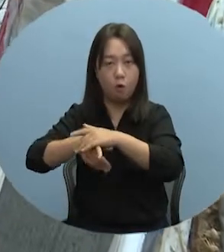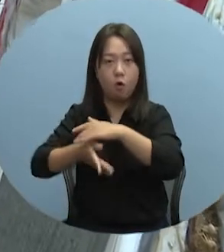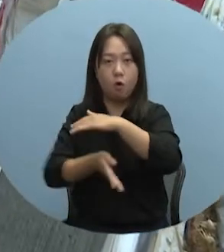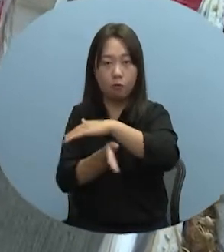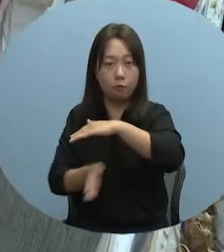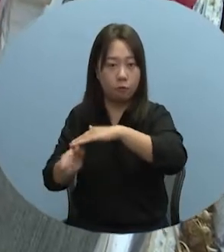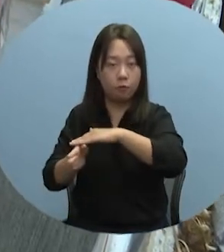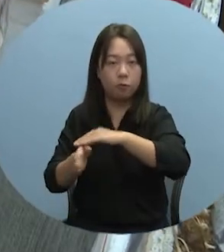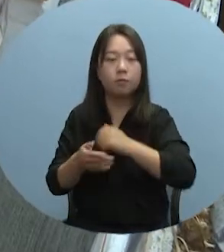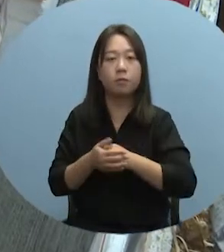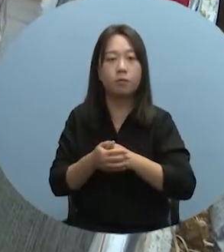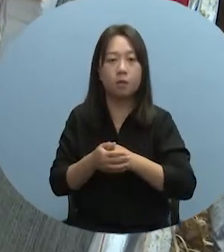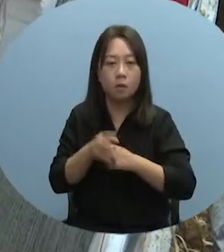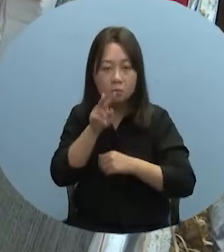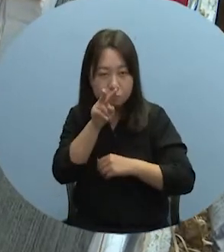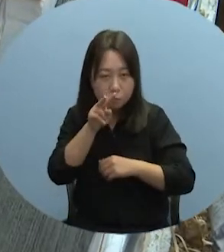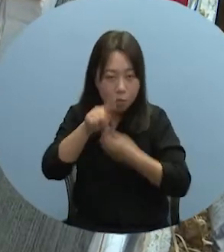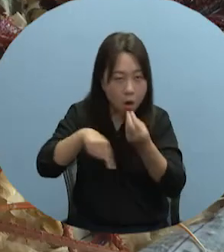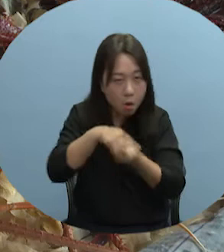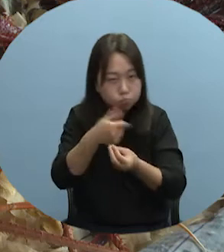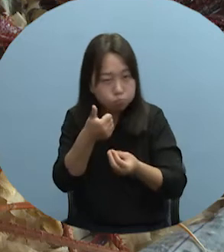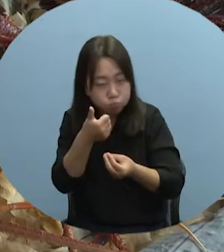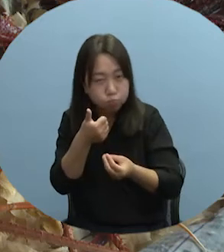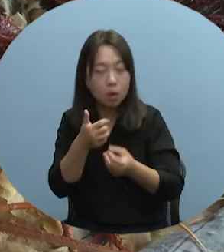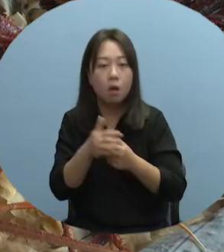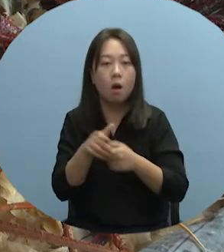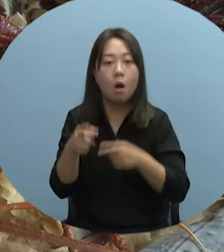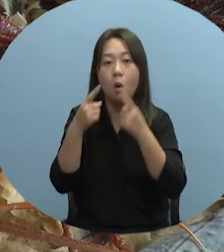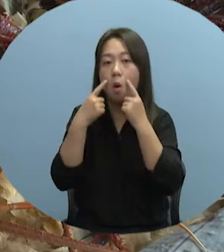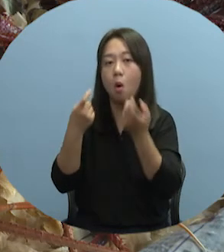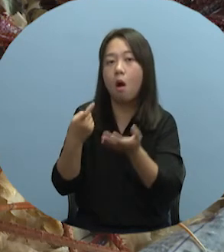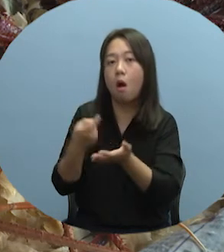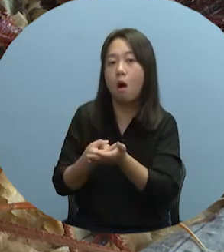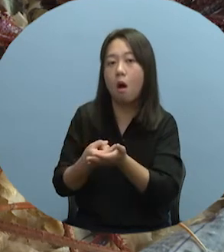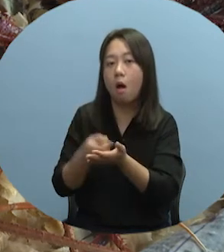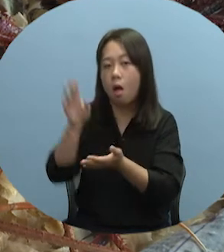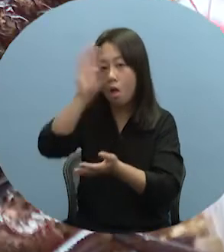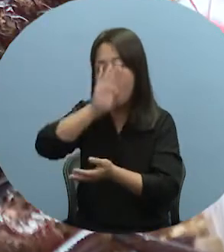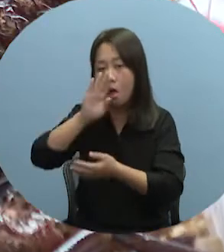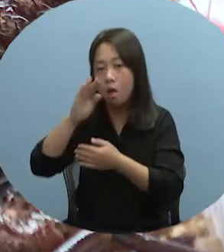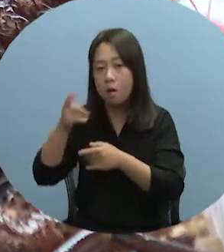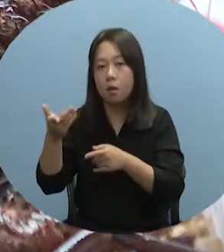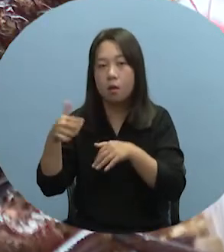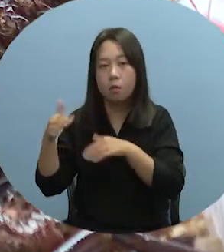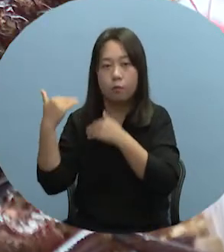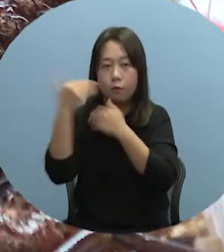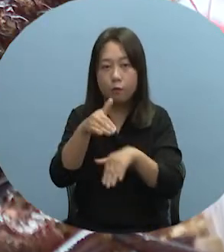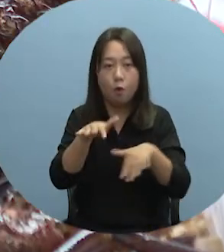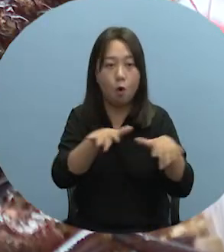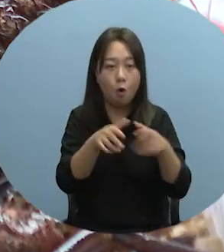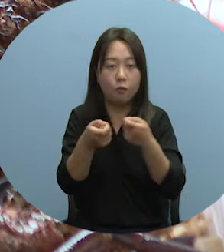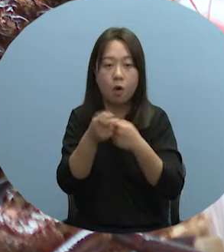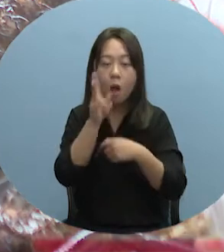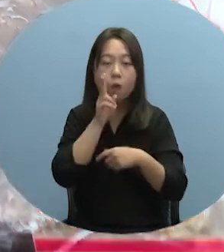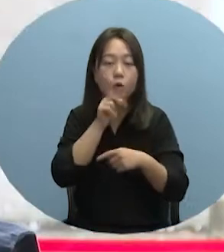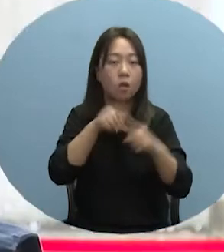储存仓，等到时机成熟呢，他们会将这些龙虾呢偷运到去岸边，例如